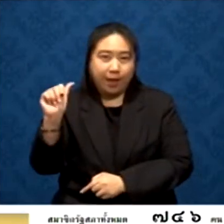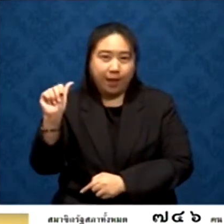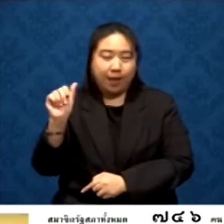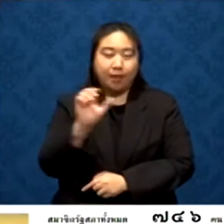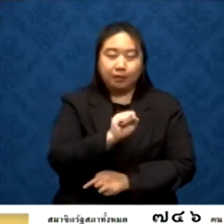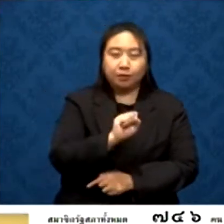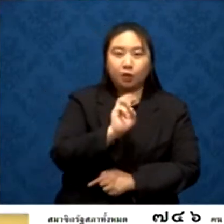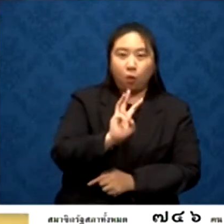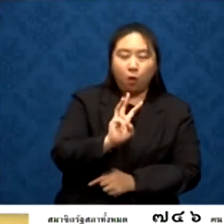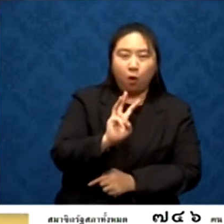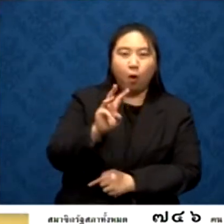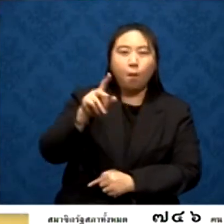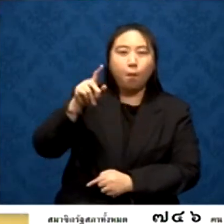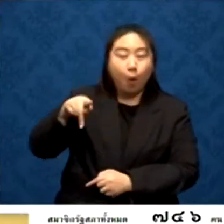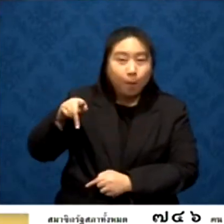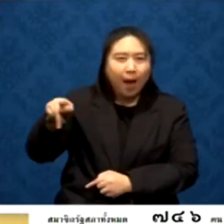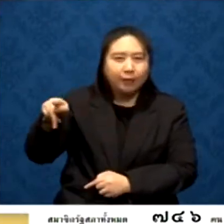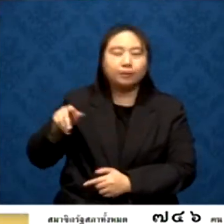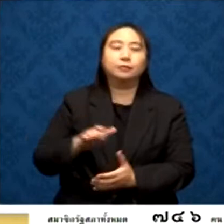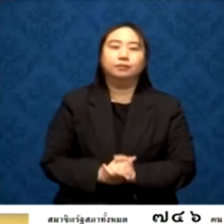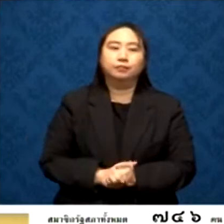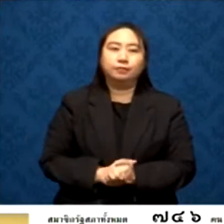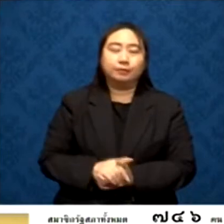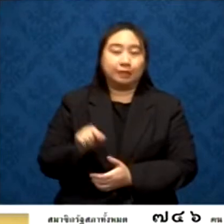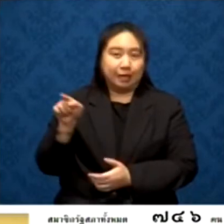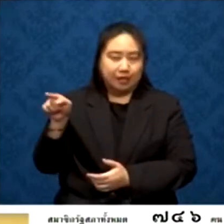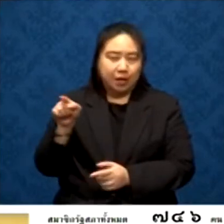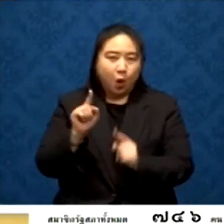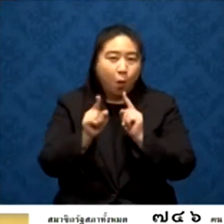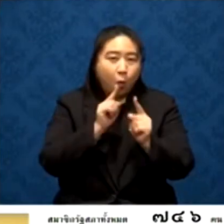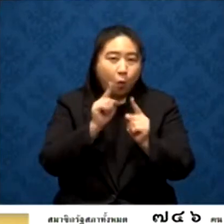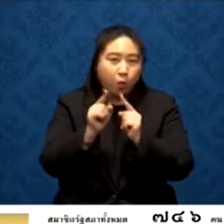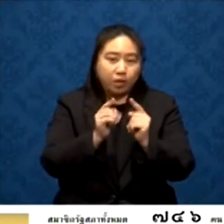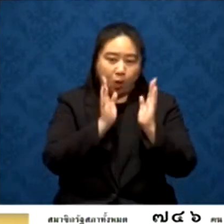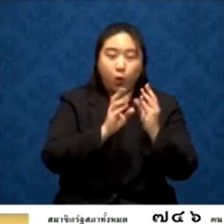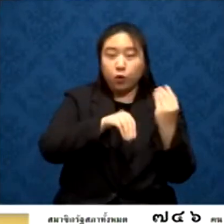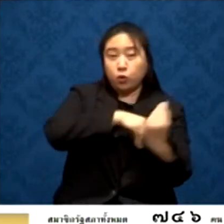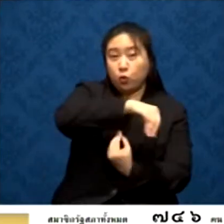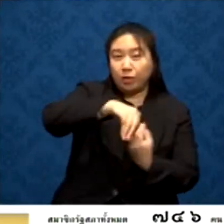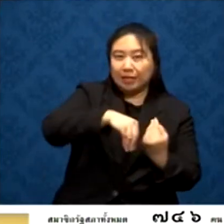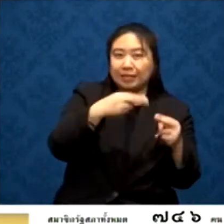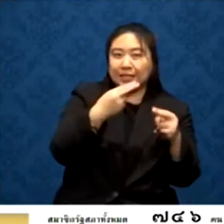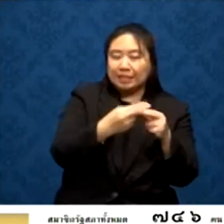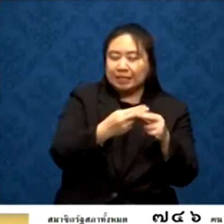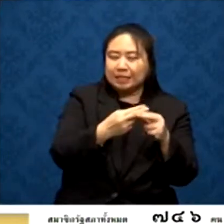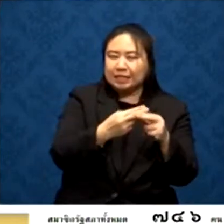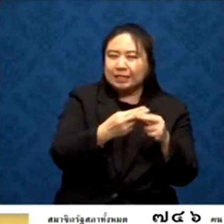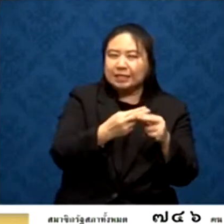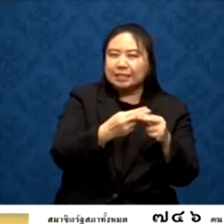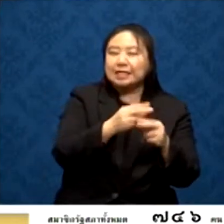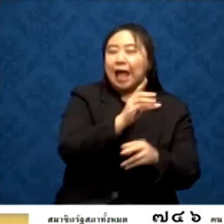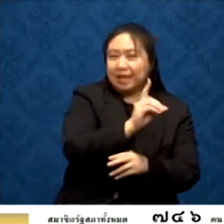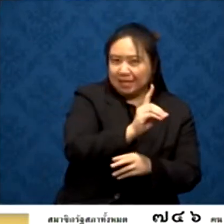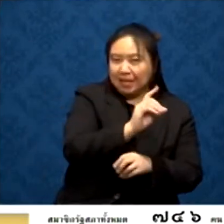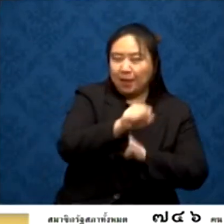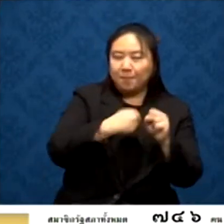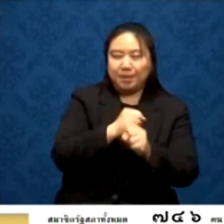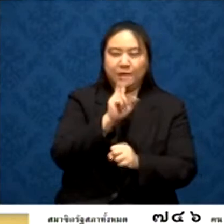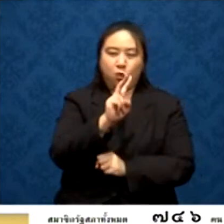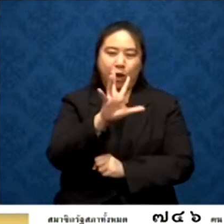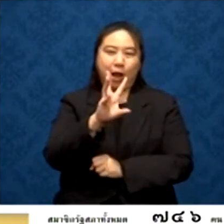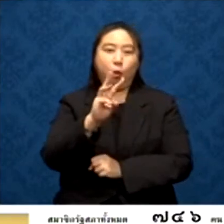พอพานพูดคุยกับนักธุรกิจชื่อย่อนายดีเมื่อปี64เพื่อเคลียร์